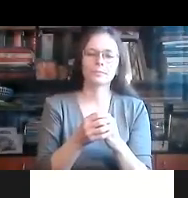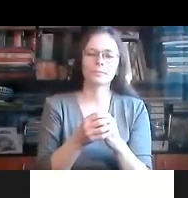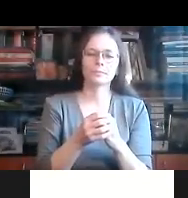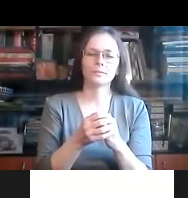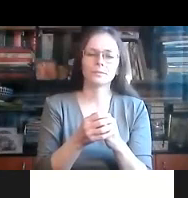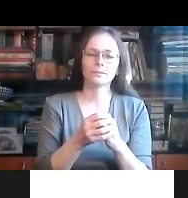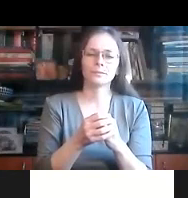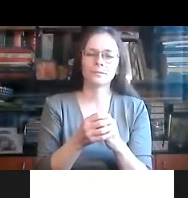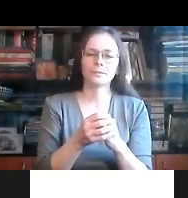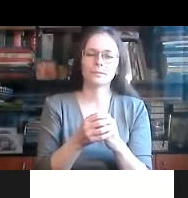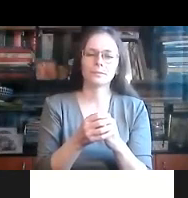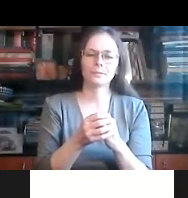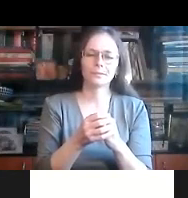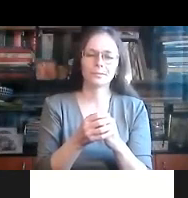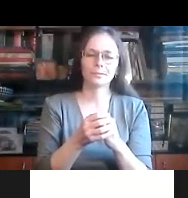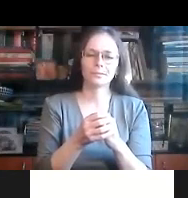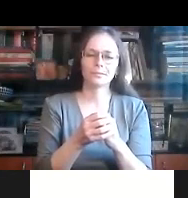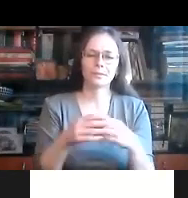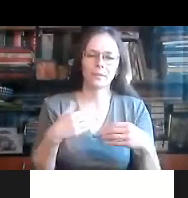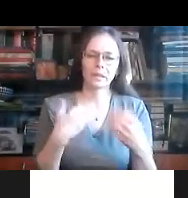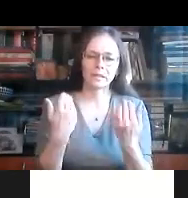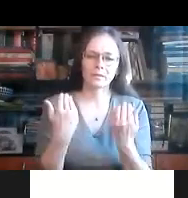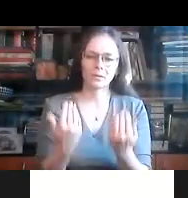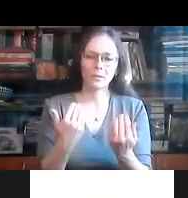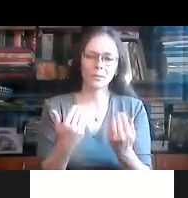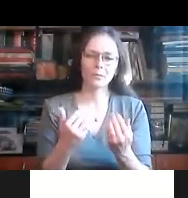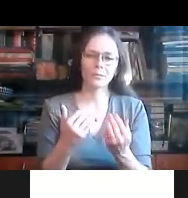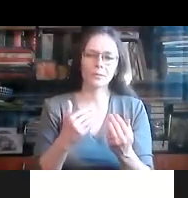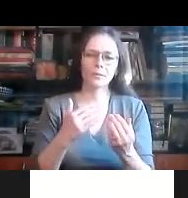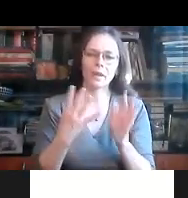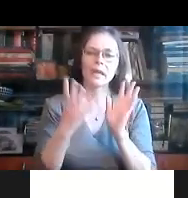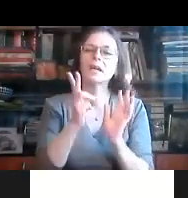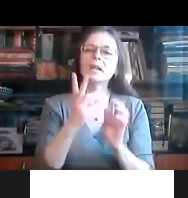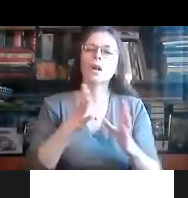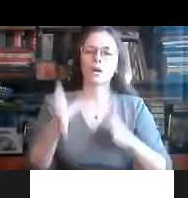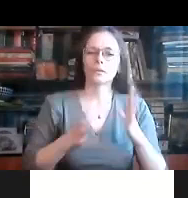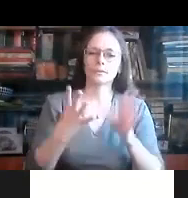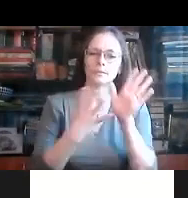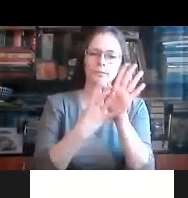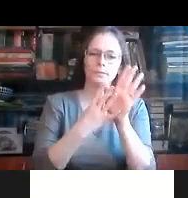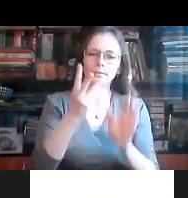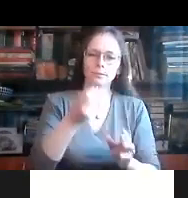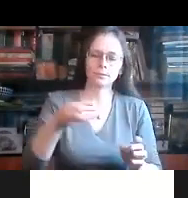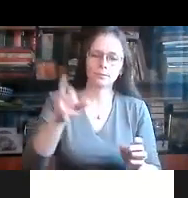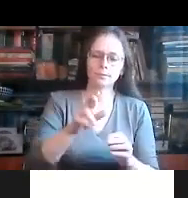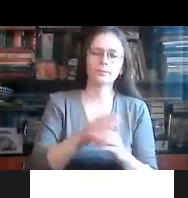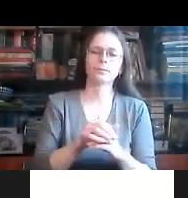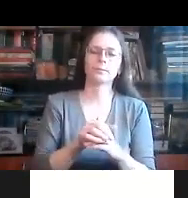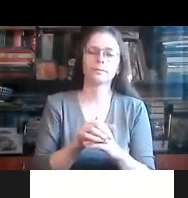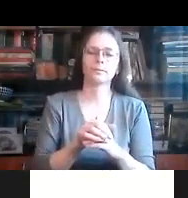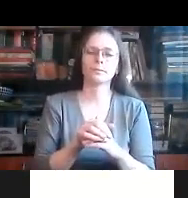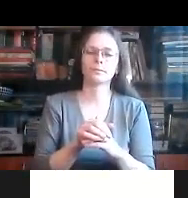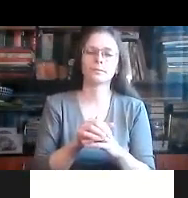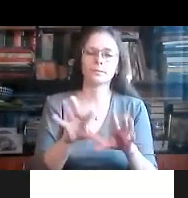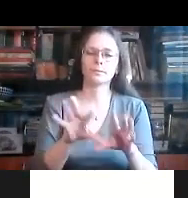сегодня к 9 мая я выкладывала, так, обновляла информацию о Brest Tourist Guide. Кто не